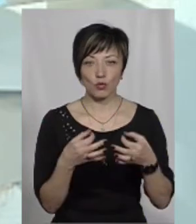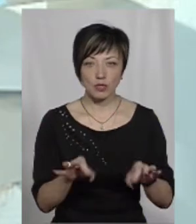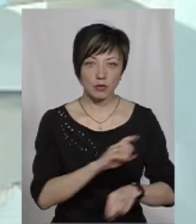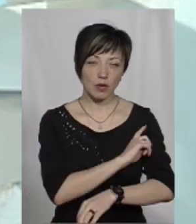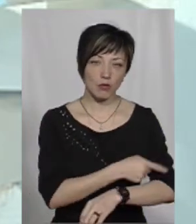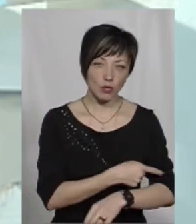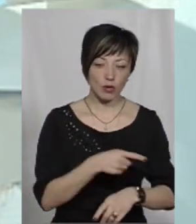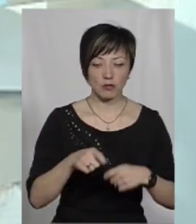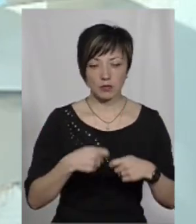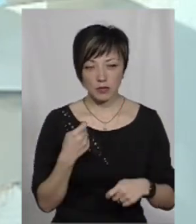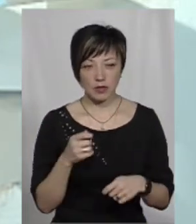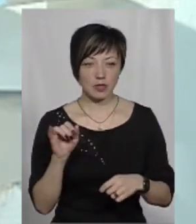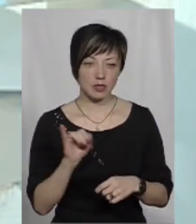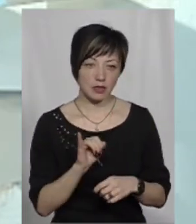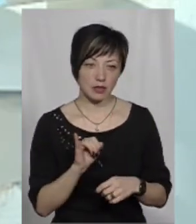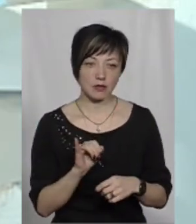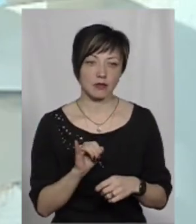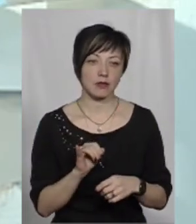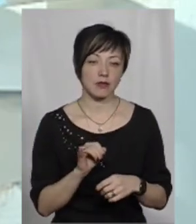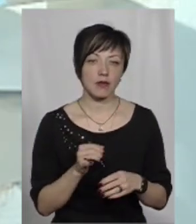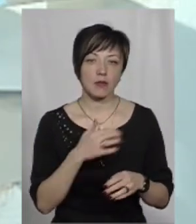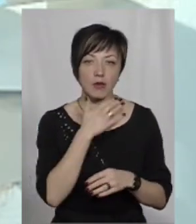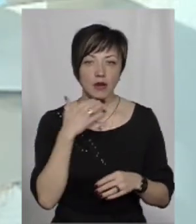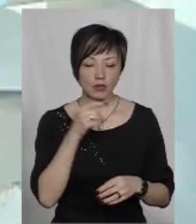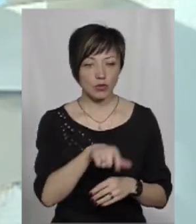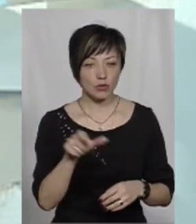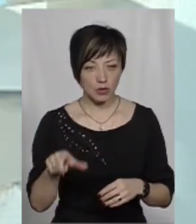напруги відхилення її. І вже досить